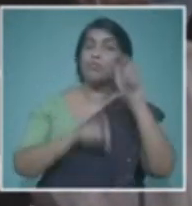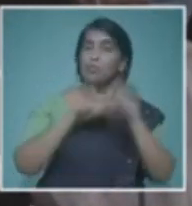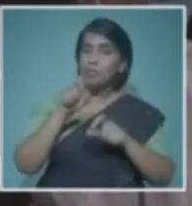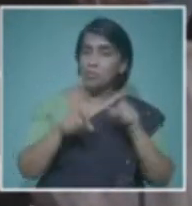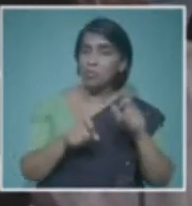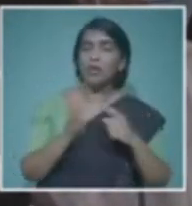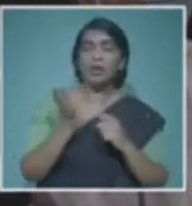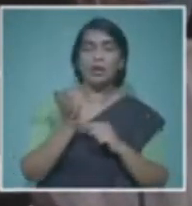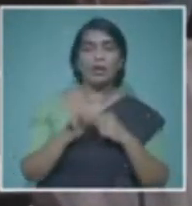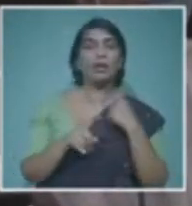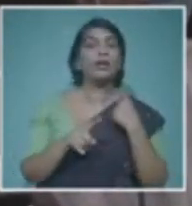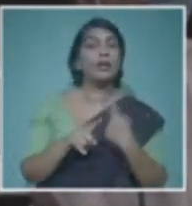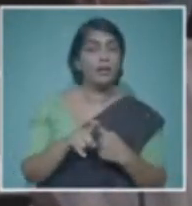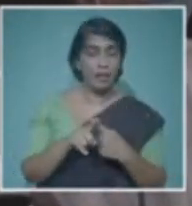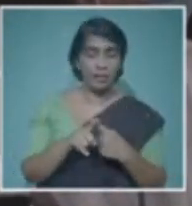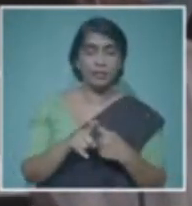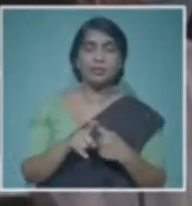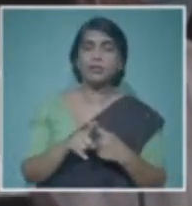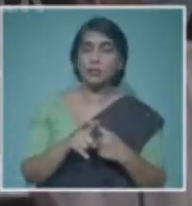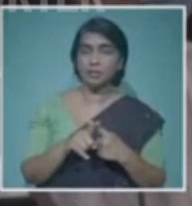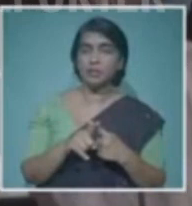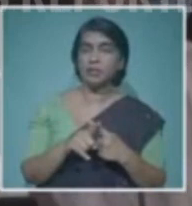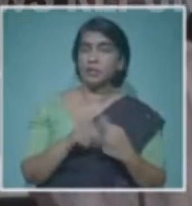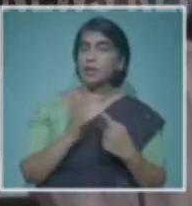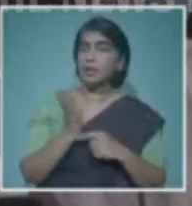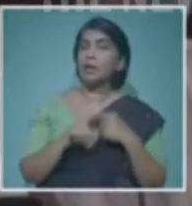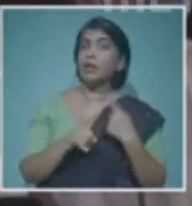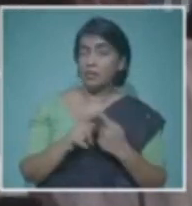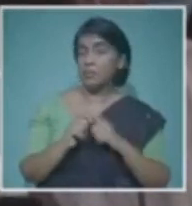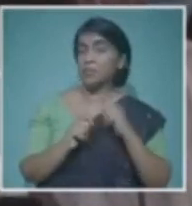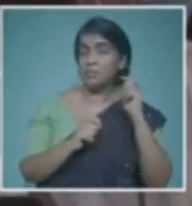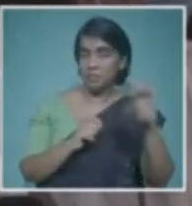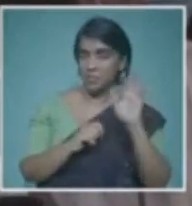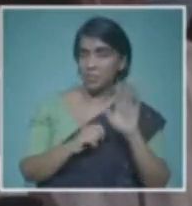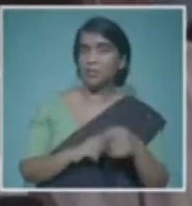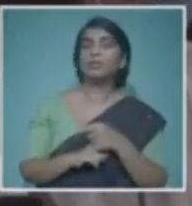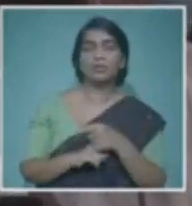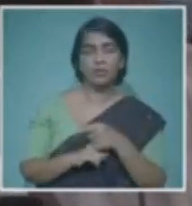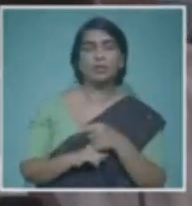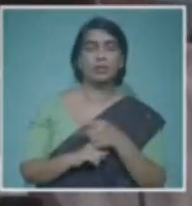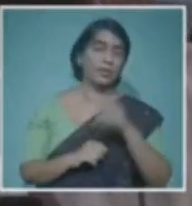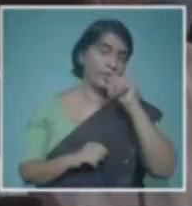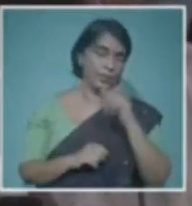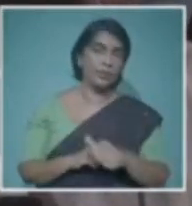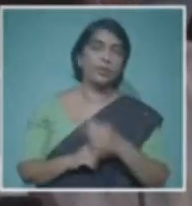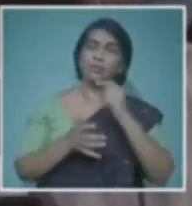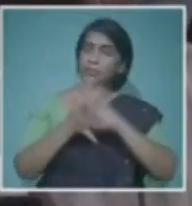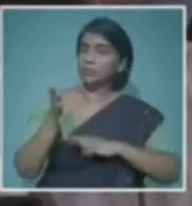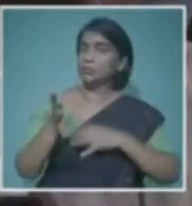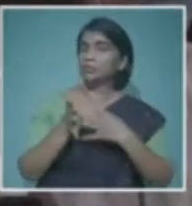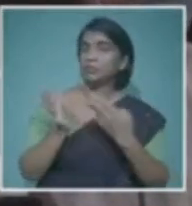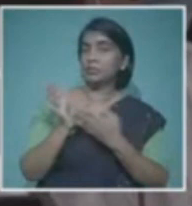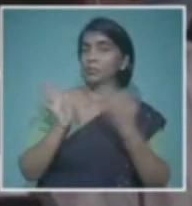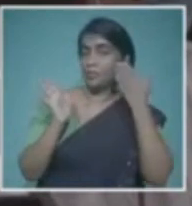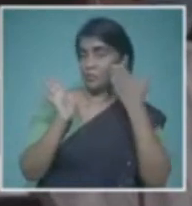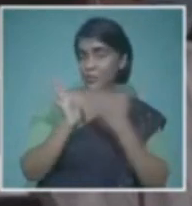පුද්ගලයන්ටත් බදු ඉදිරිපත් කර බදු ගෙවන්න වෙයි කියන එක තමයි අත වශයෙන්ම මේ අයවැය තුලින්